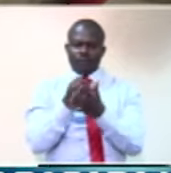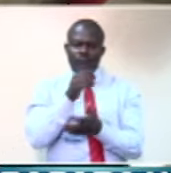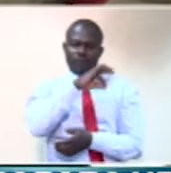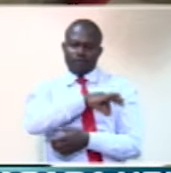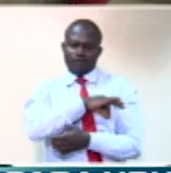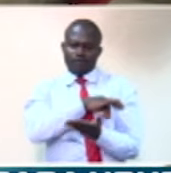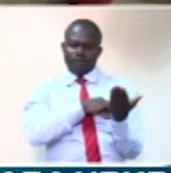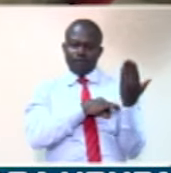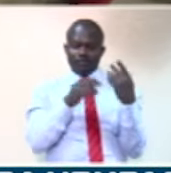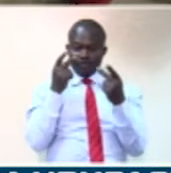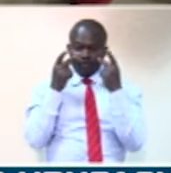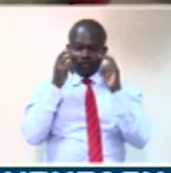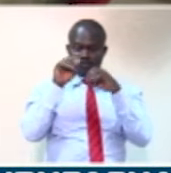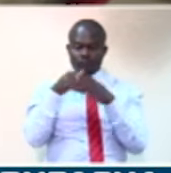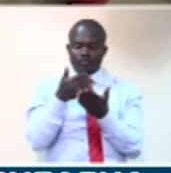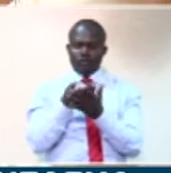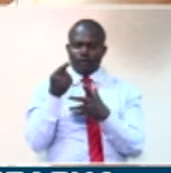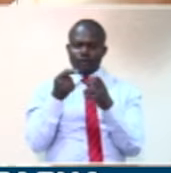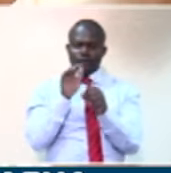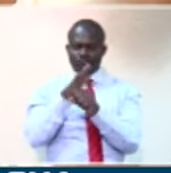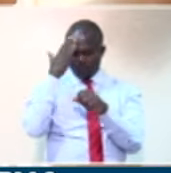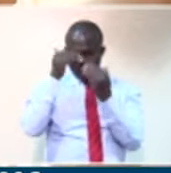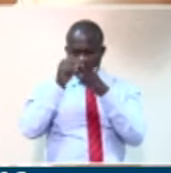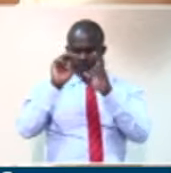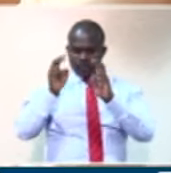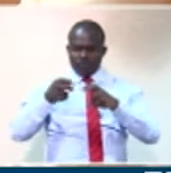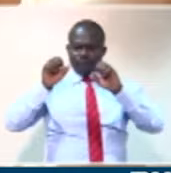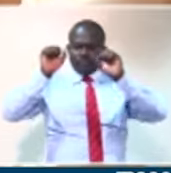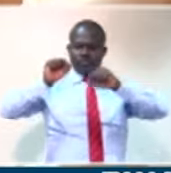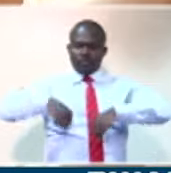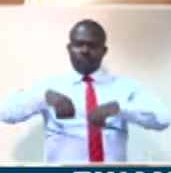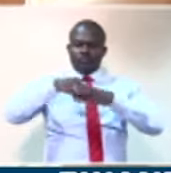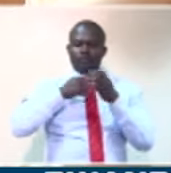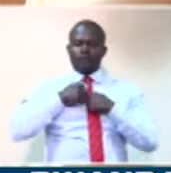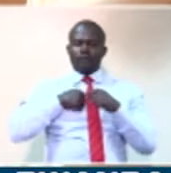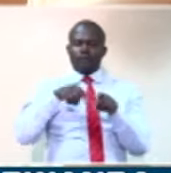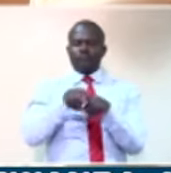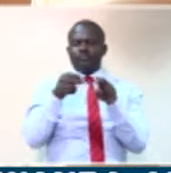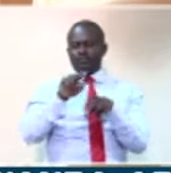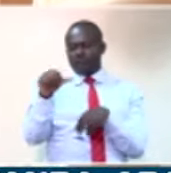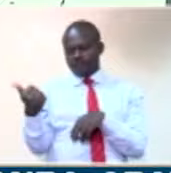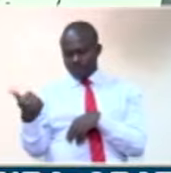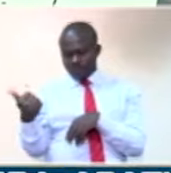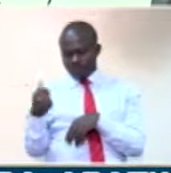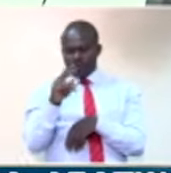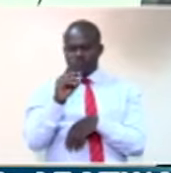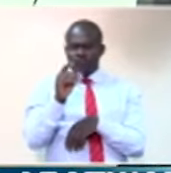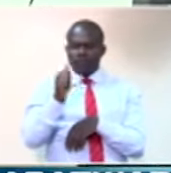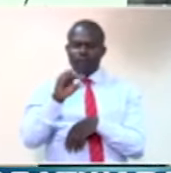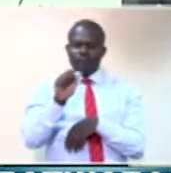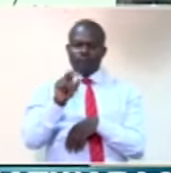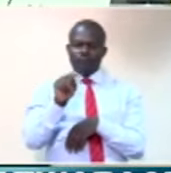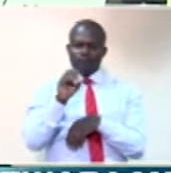inyungu basanga hakiri urugendo rurerure kugira ngo bishoboke mu rwa Gasabo nk'uko bigenda ahandi. Ndagano